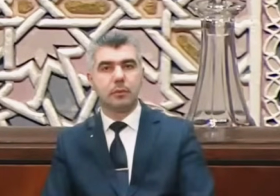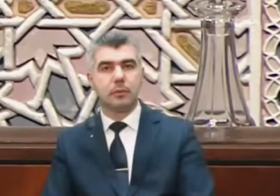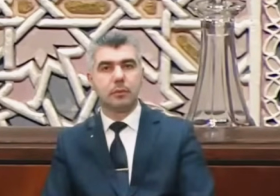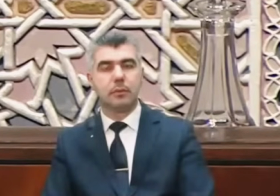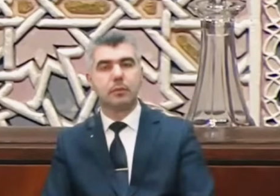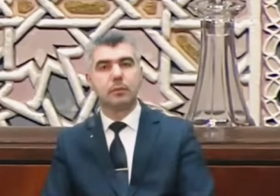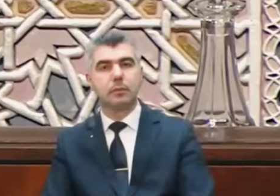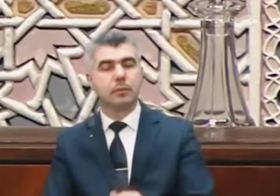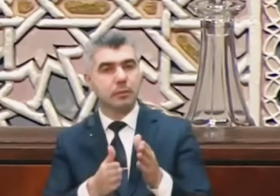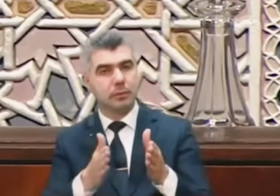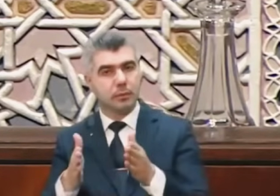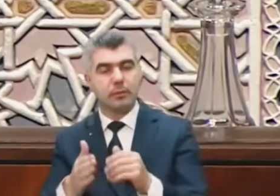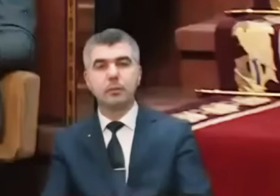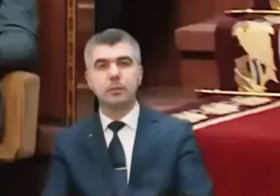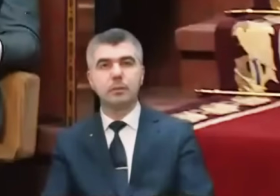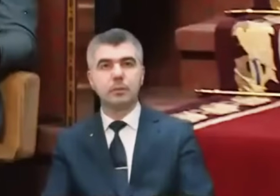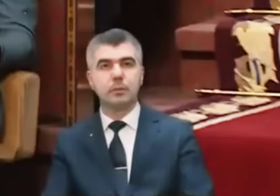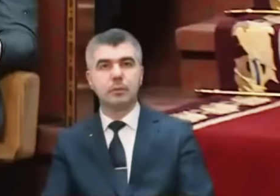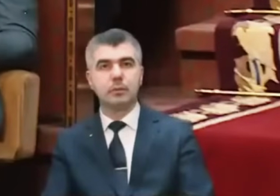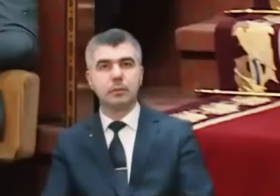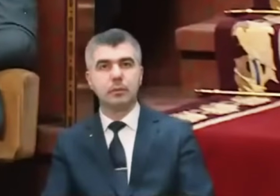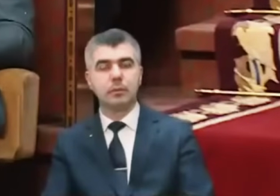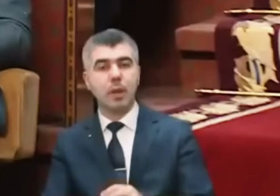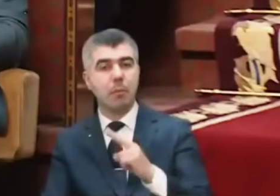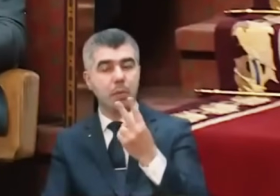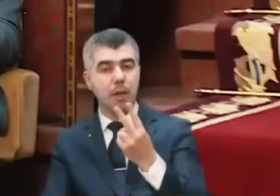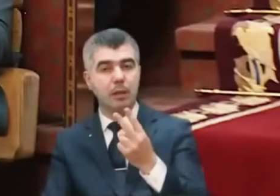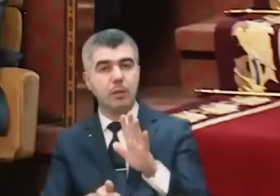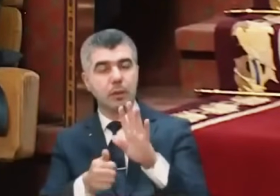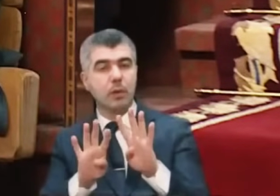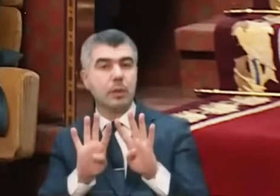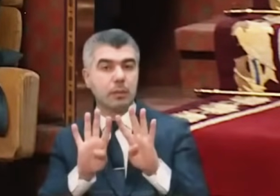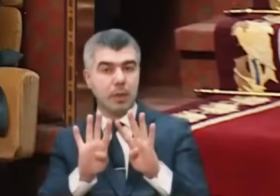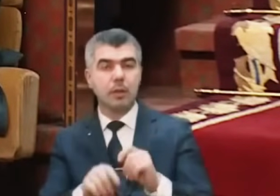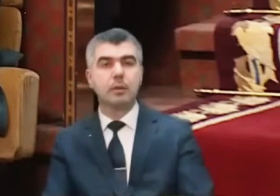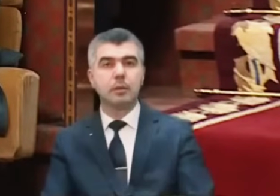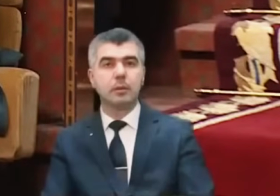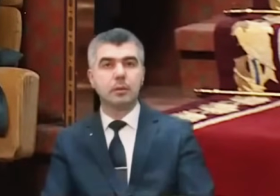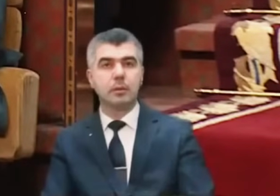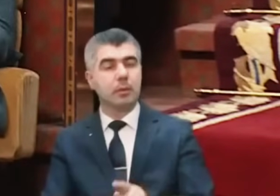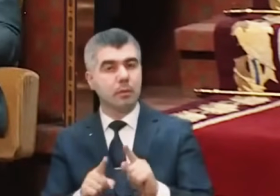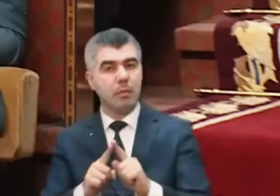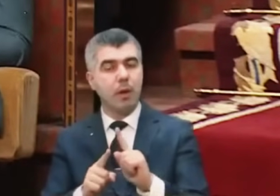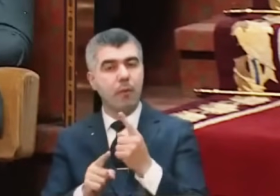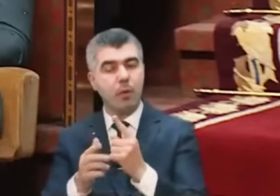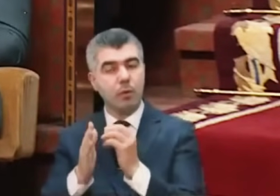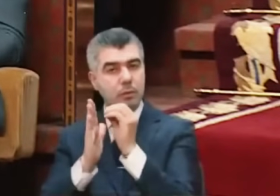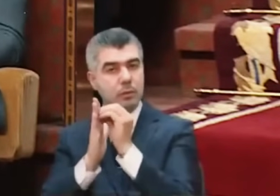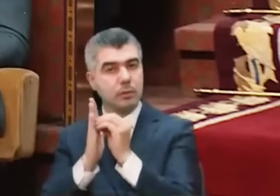تفضل السيد الرئيس. السيد الرئيس، احلتنا على الماده 286 اللي التوطئه ديالها ولا البدايه ديالها تتهضر